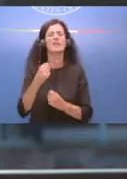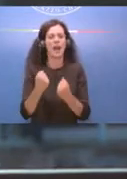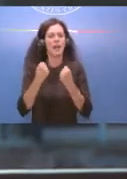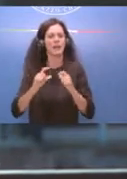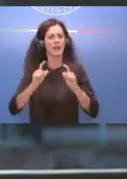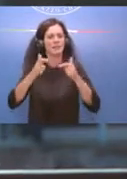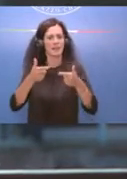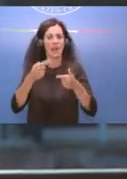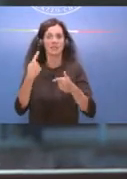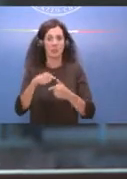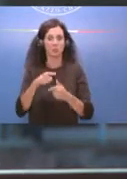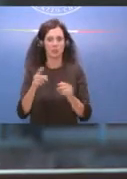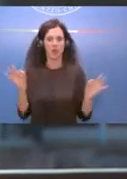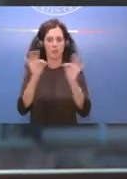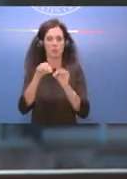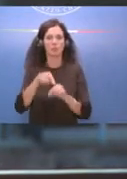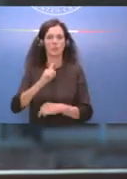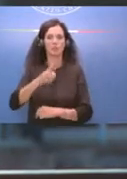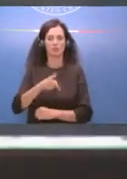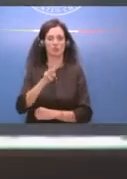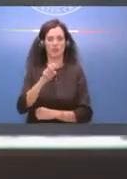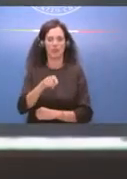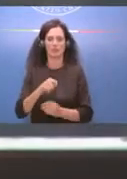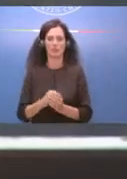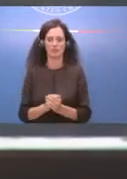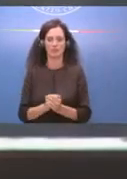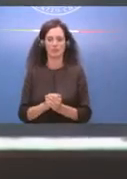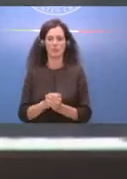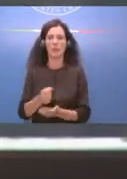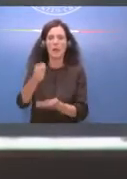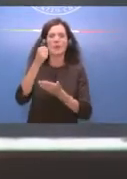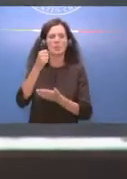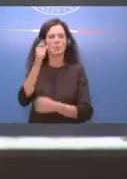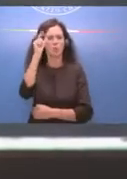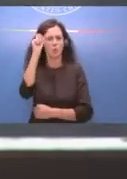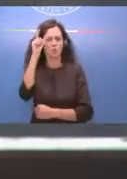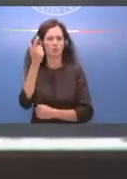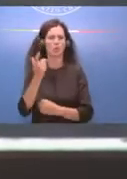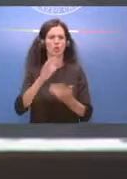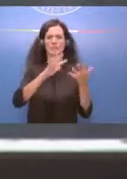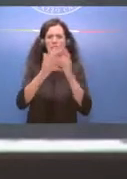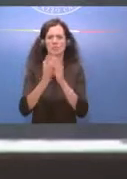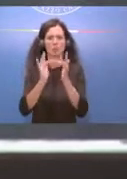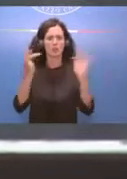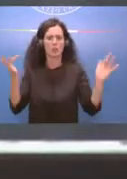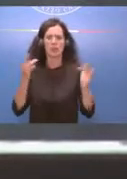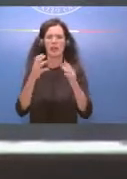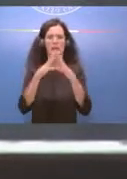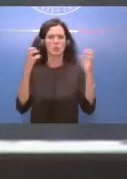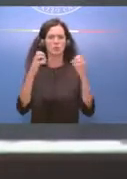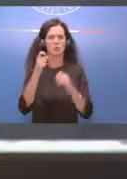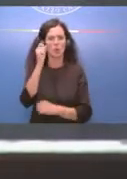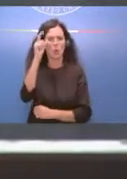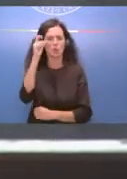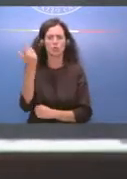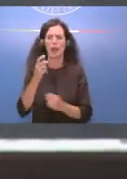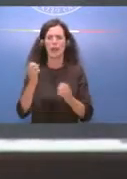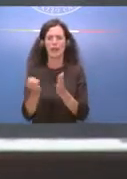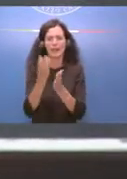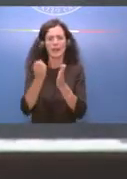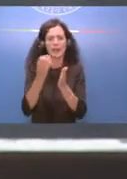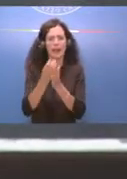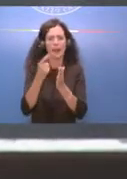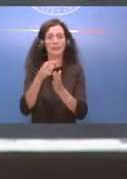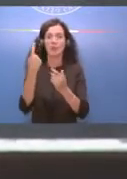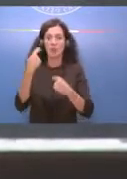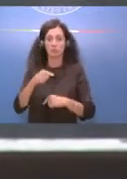la tutela del patrimonio culturale la transizione tecnologica digitale le industrie culturali e creative sono tutte sfide che